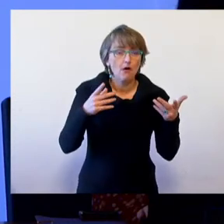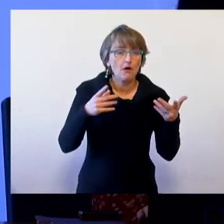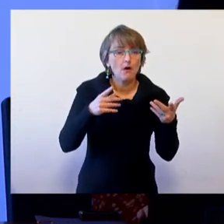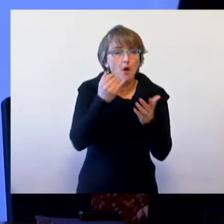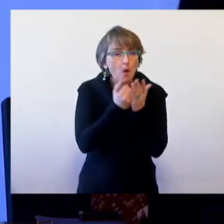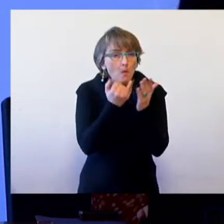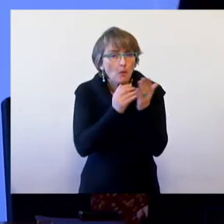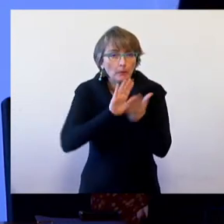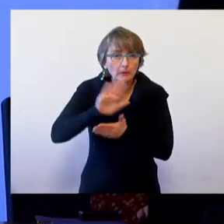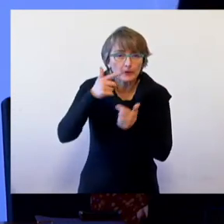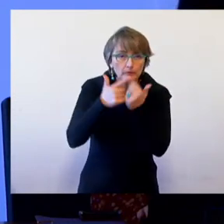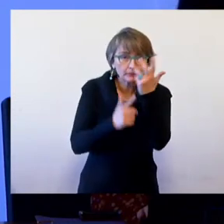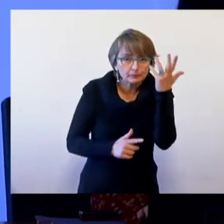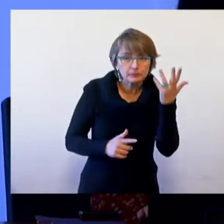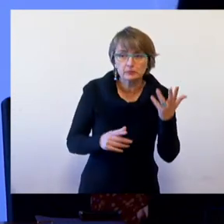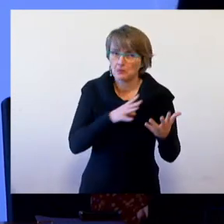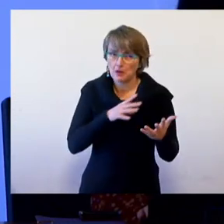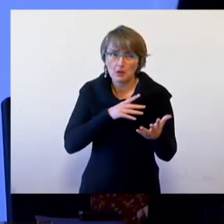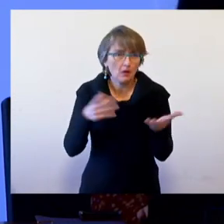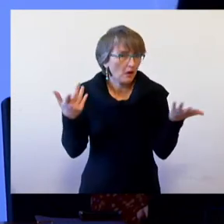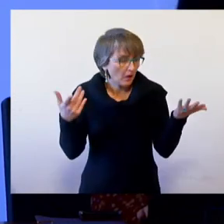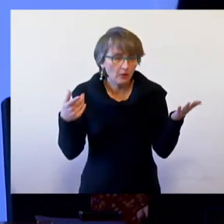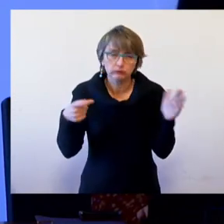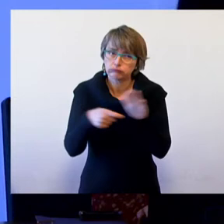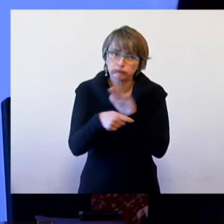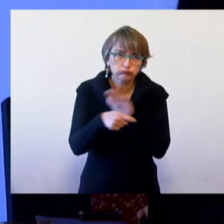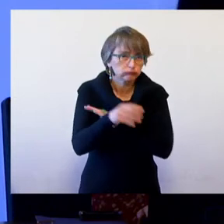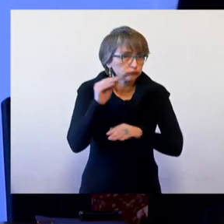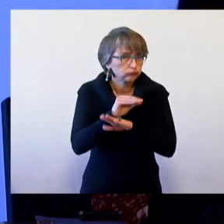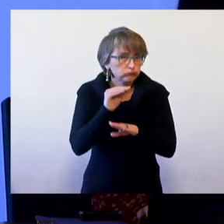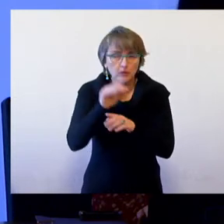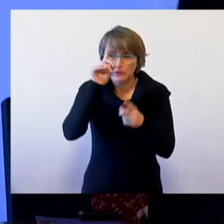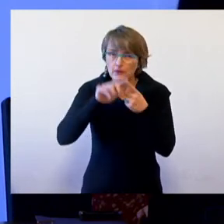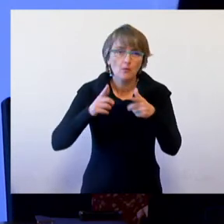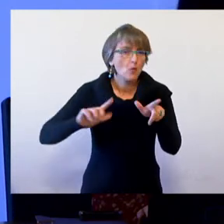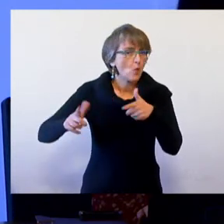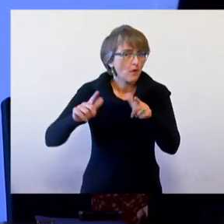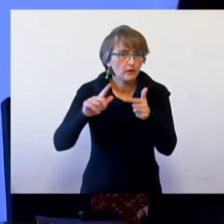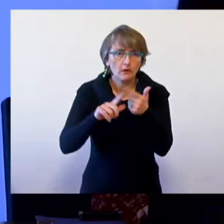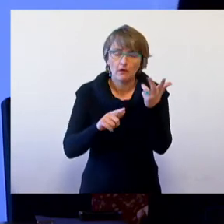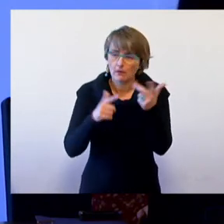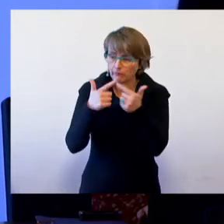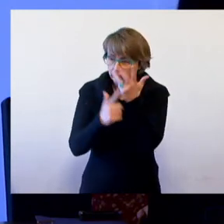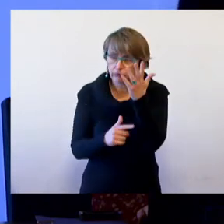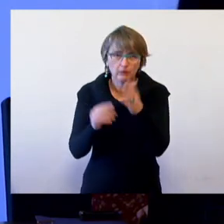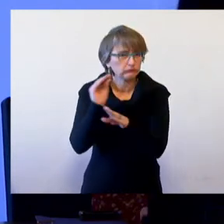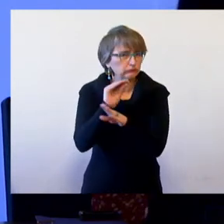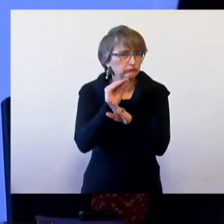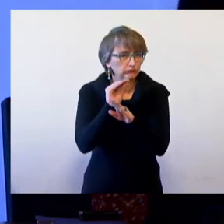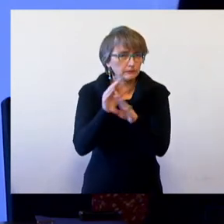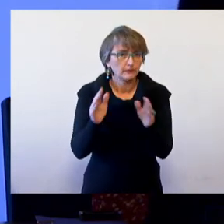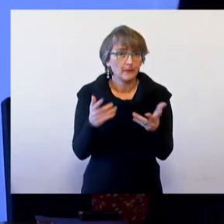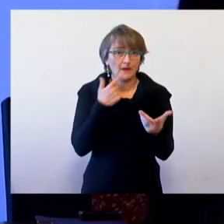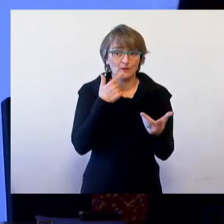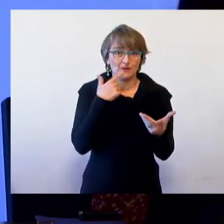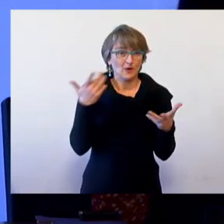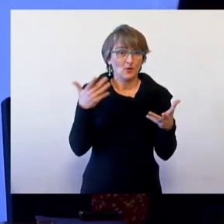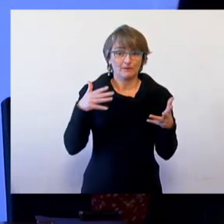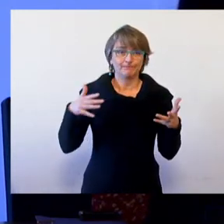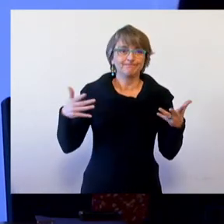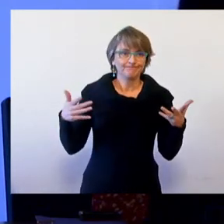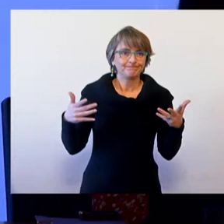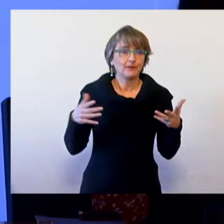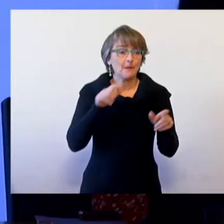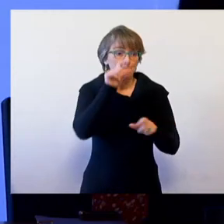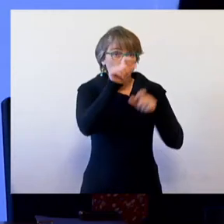Ceux des halles, ceux environnants, leurs loyers, etc. Et là, le domaine public est privatisé par un certain